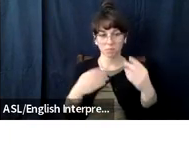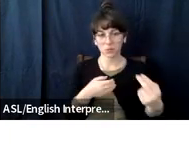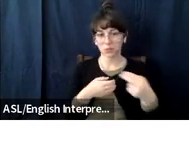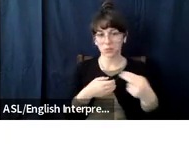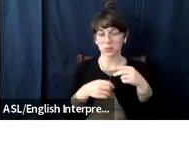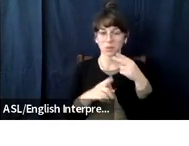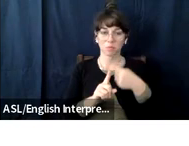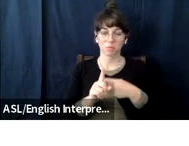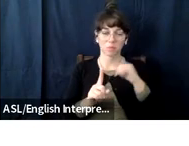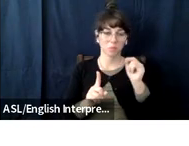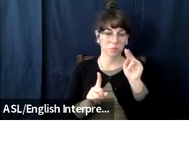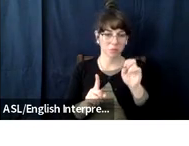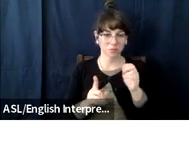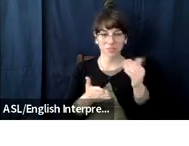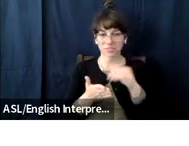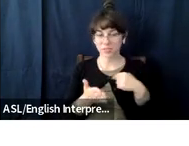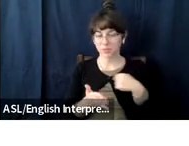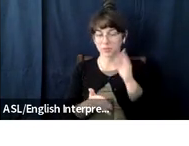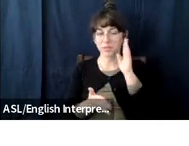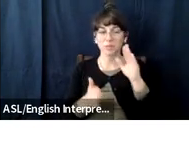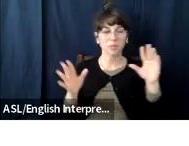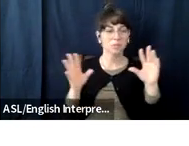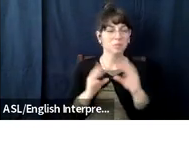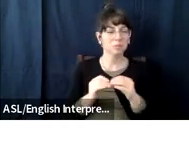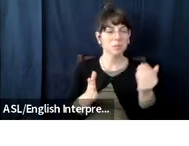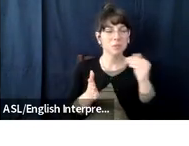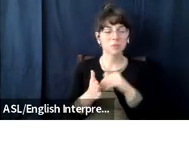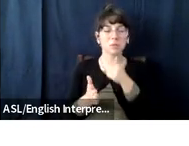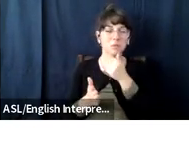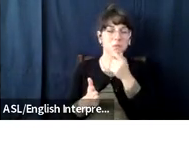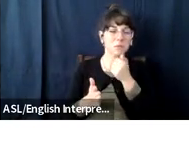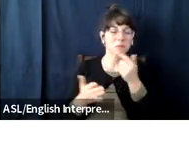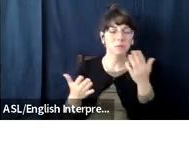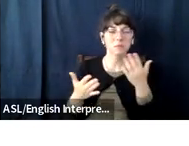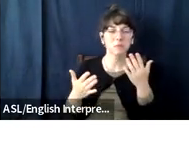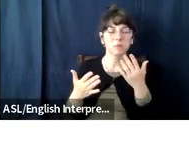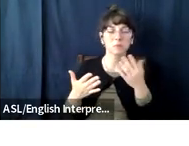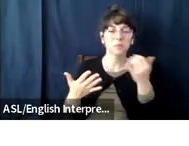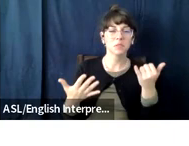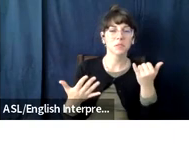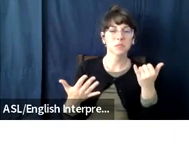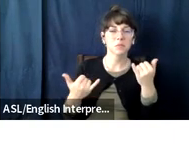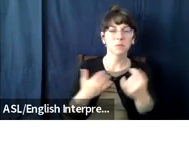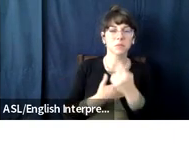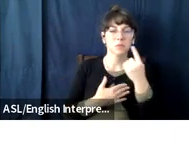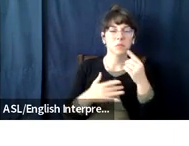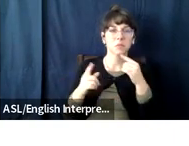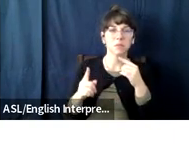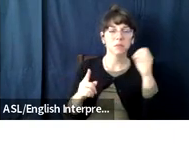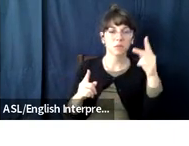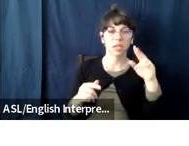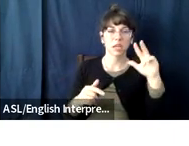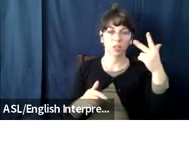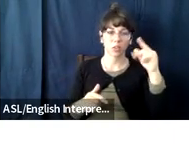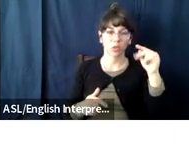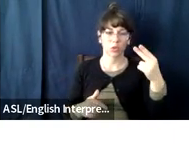again we're meeting. on where are we the third Thursday of every month so